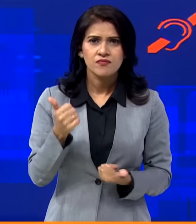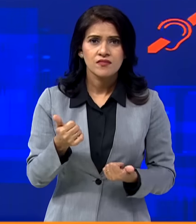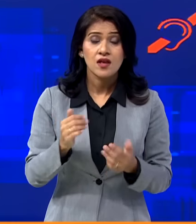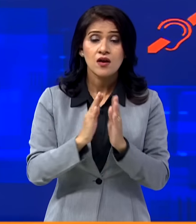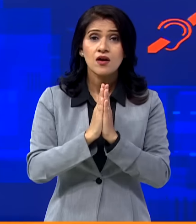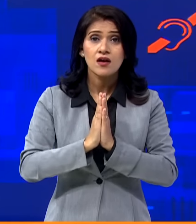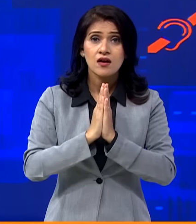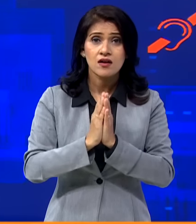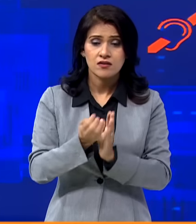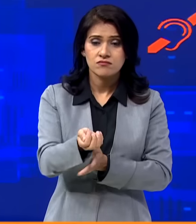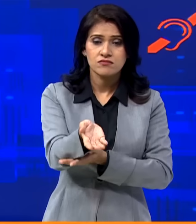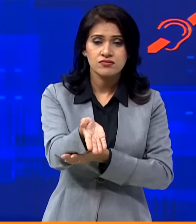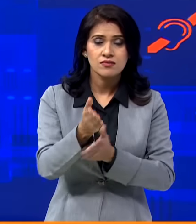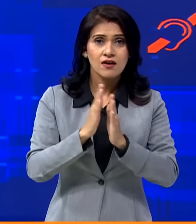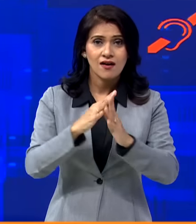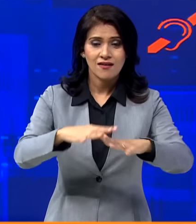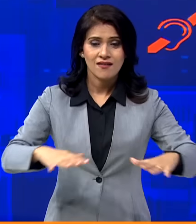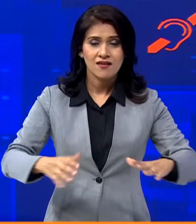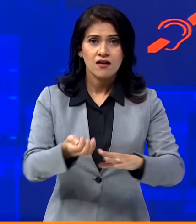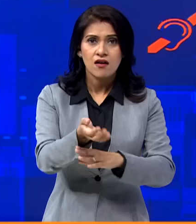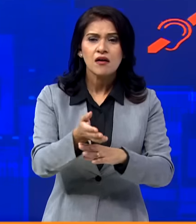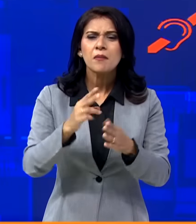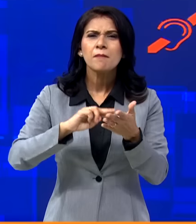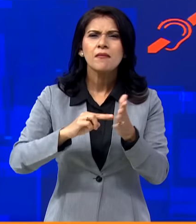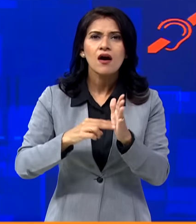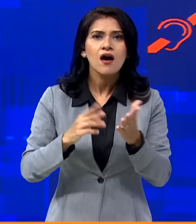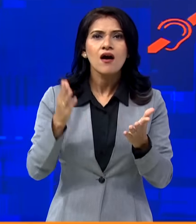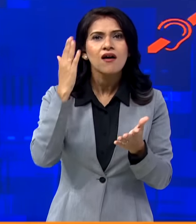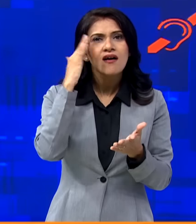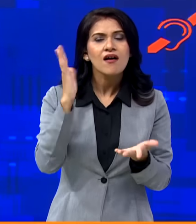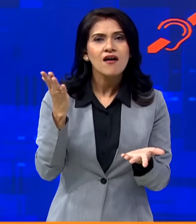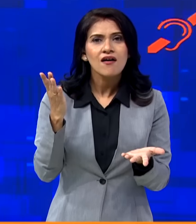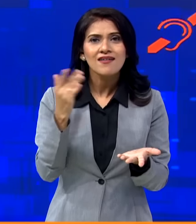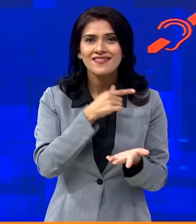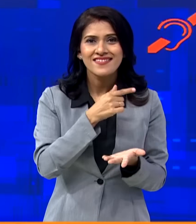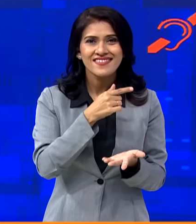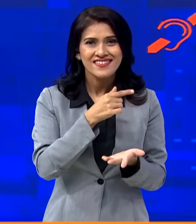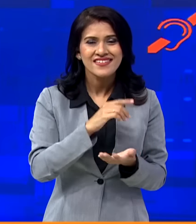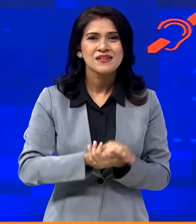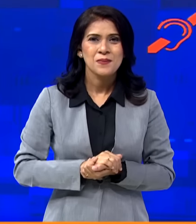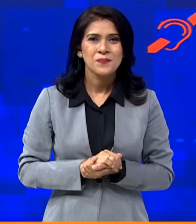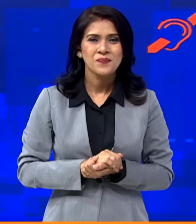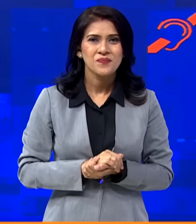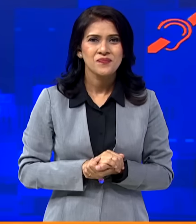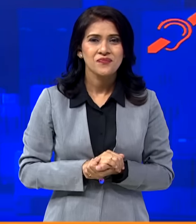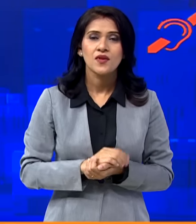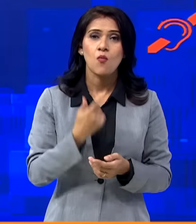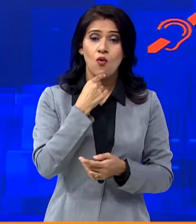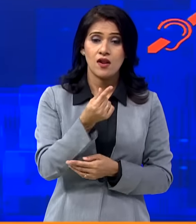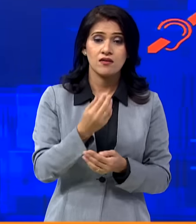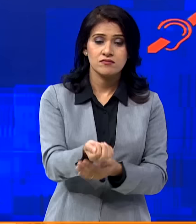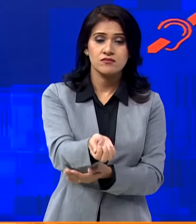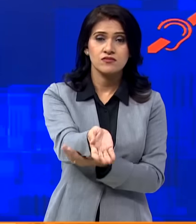है तो जब वो आए तो उन्होंने कहा भा आहुति डालनी है यज्ञ ब्रह्मा ने कहा आहुति